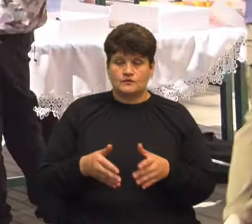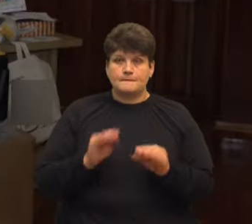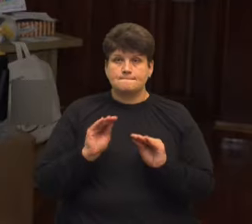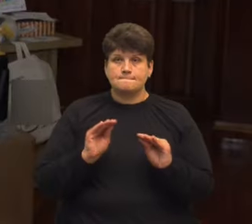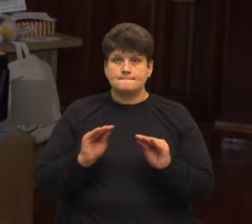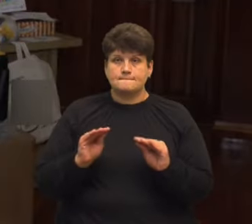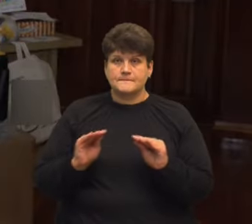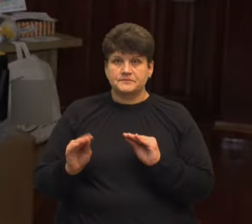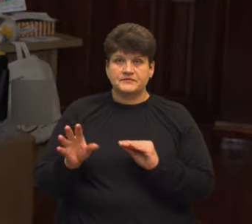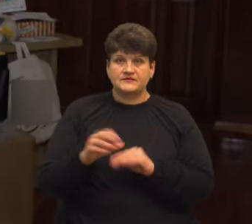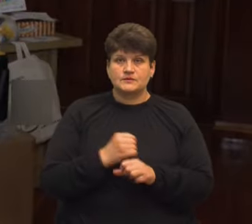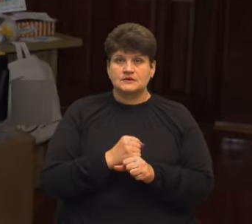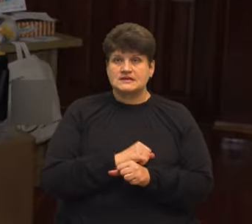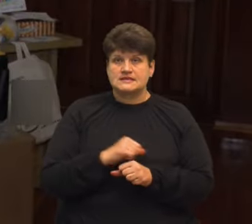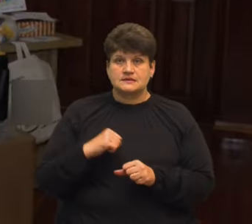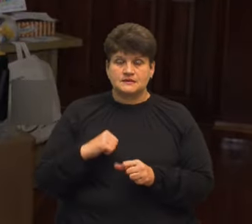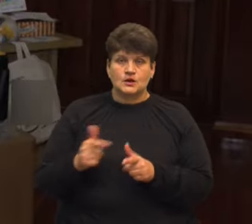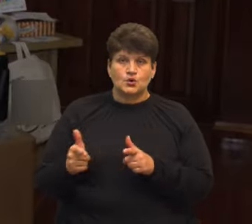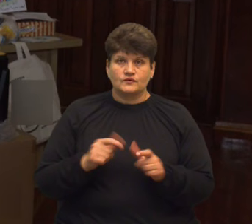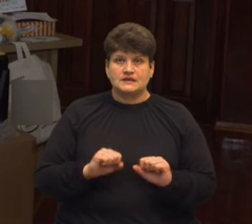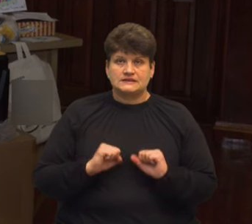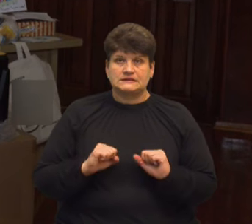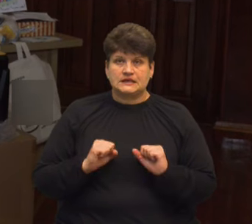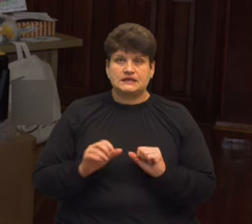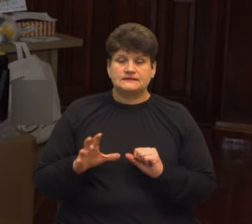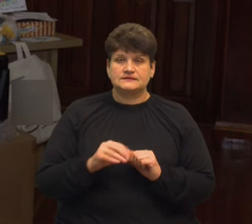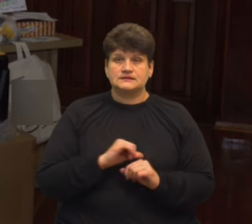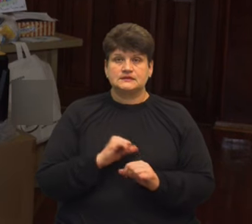все це, ми робили самі, також готували, ми старалися самі це все готувати.